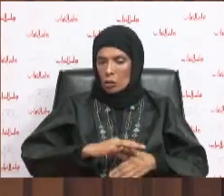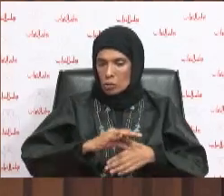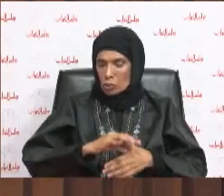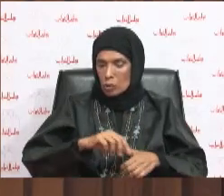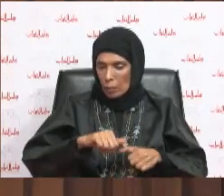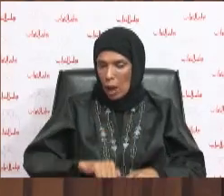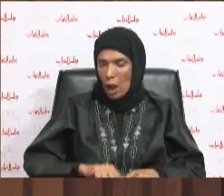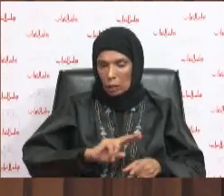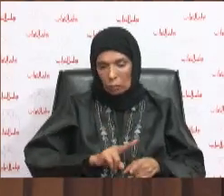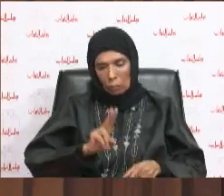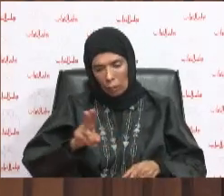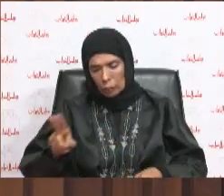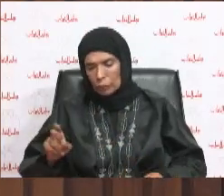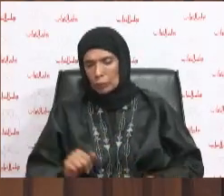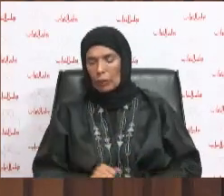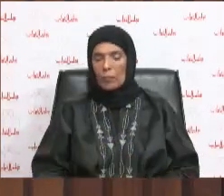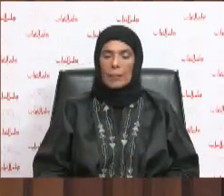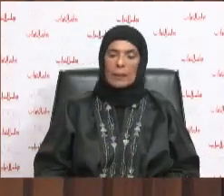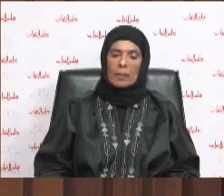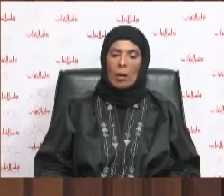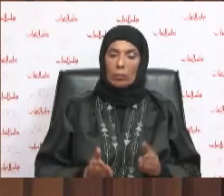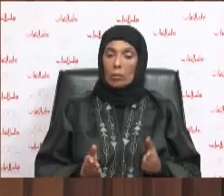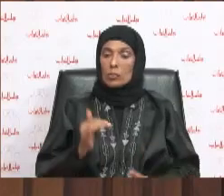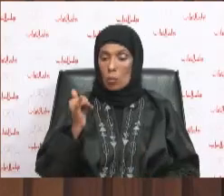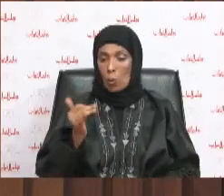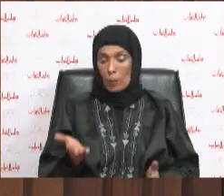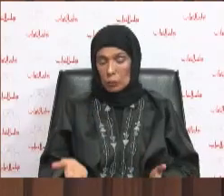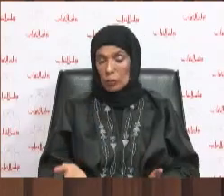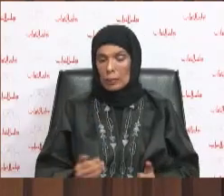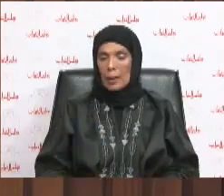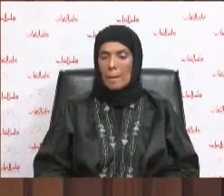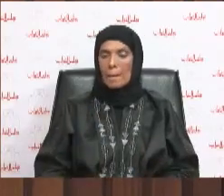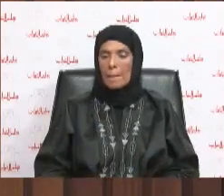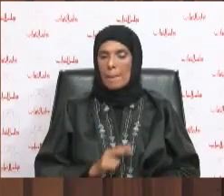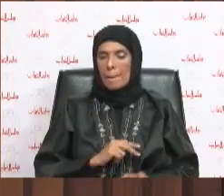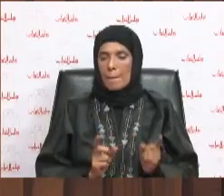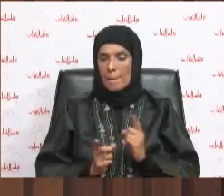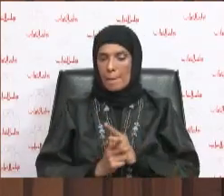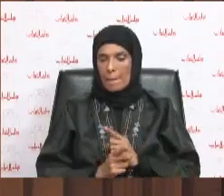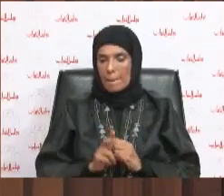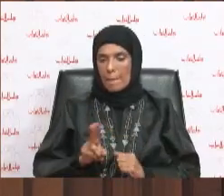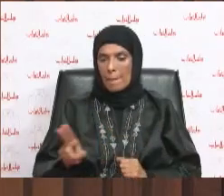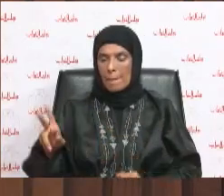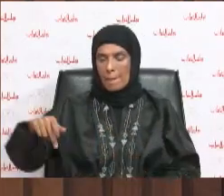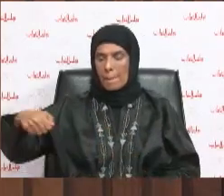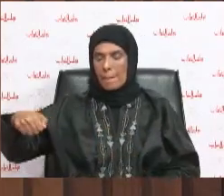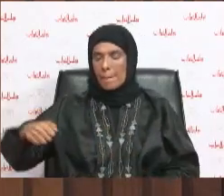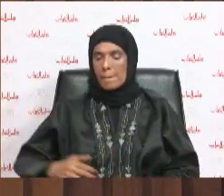السلع الغذائية والاستهلاكية الرئيسية بعضوية ممثلين من عدة جهات